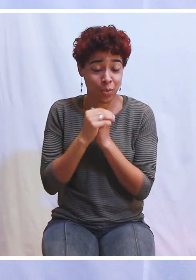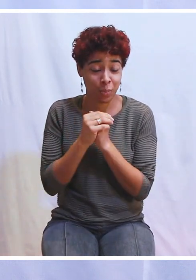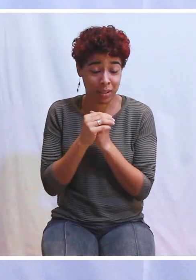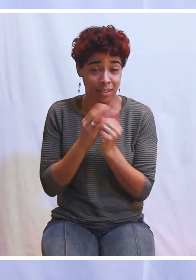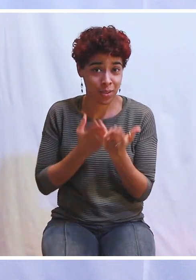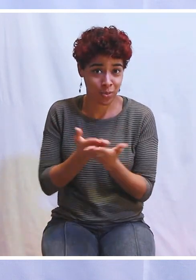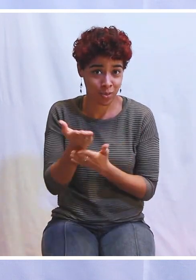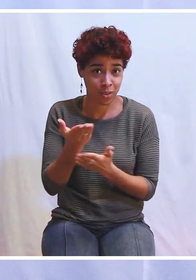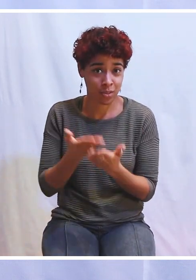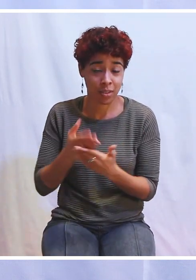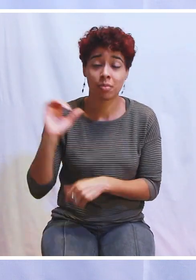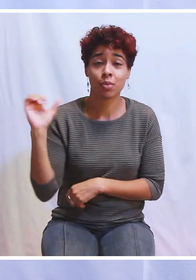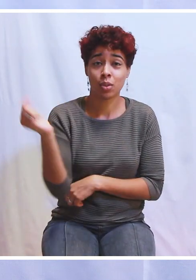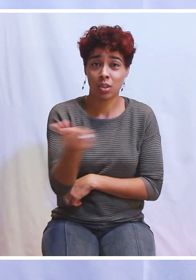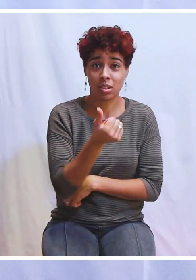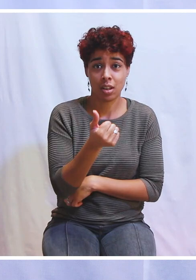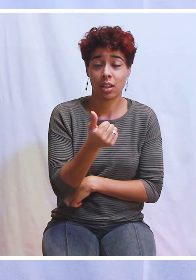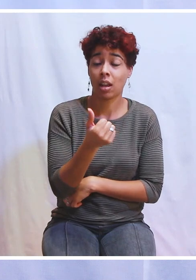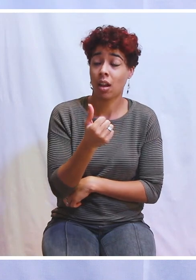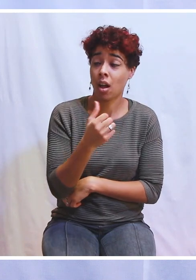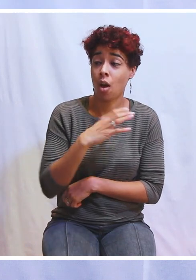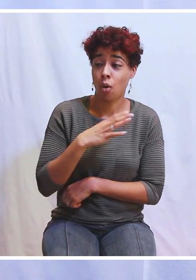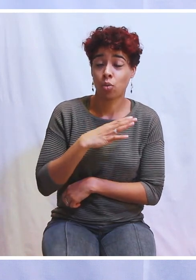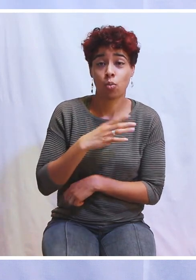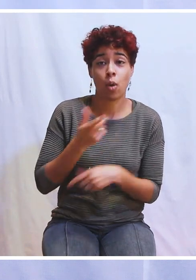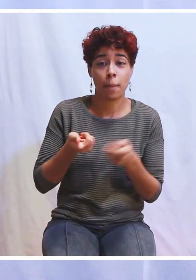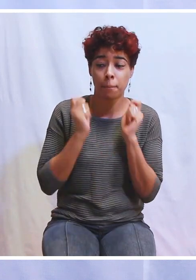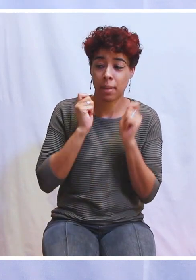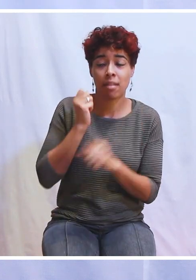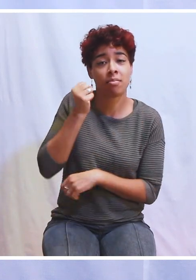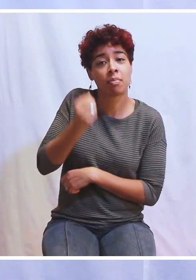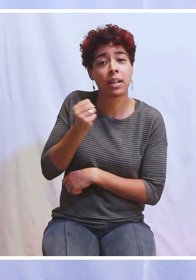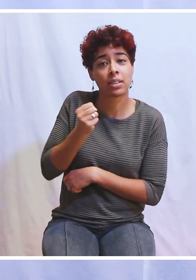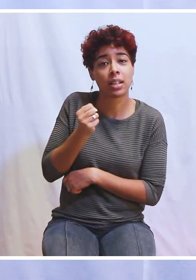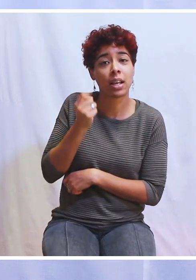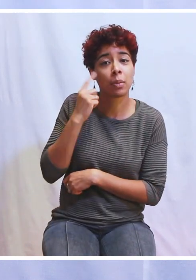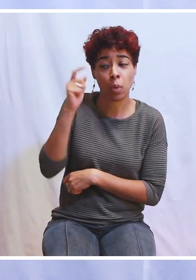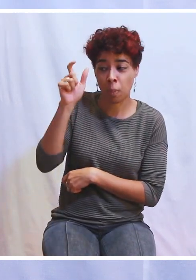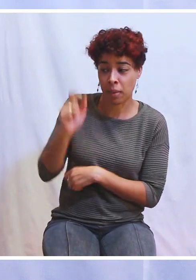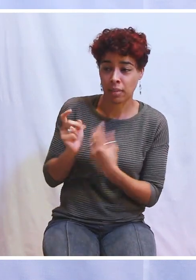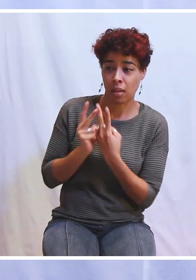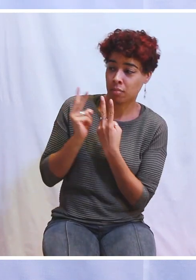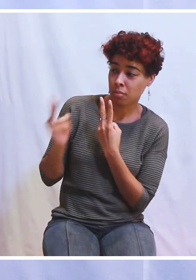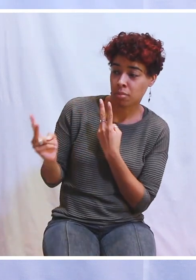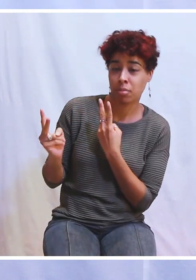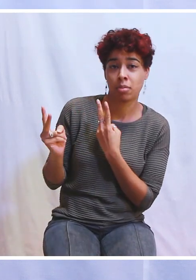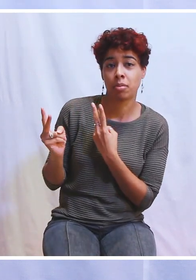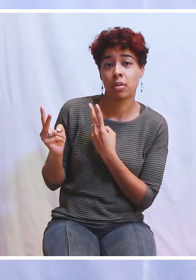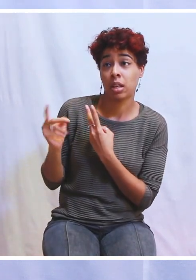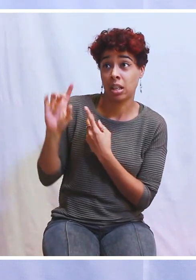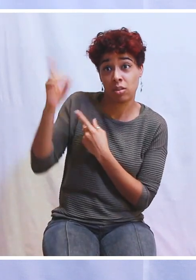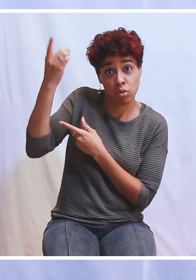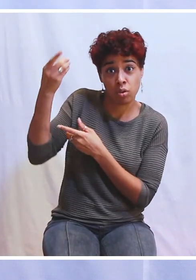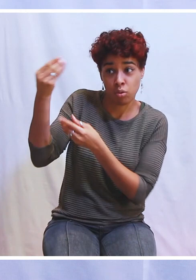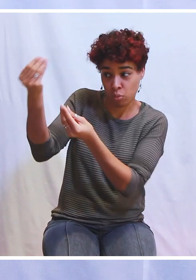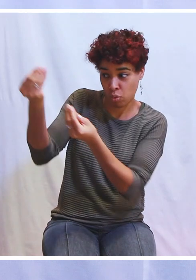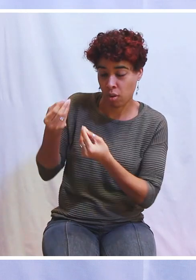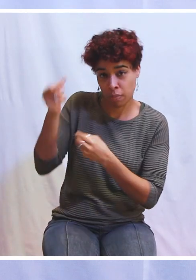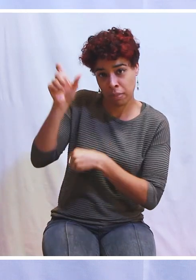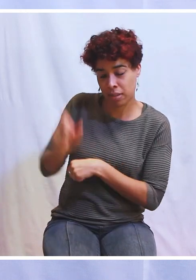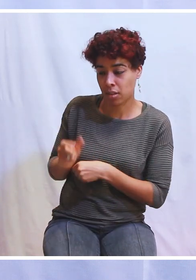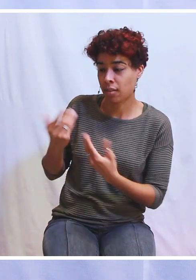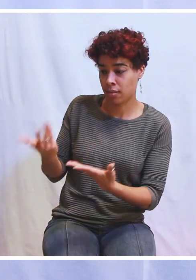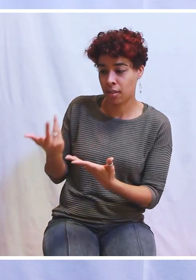chacun d'entre nous des bergers, des bergères, pour celui qui est à nos côtés, que Dieu place à nos côtés, dont on a la